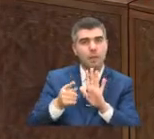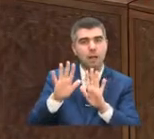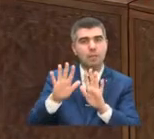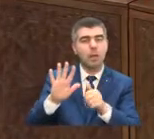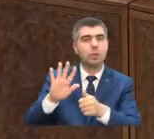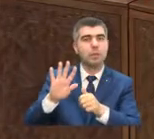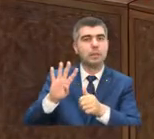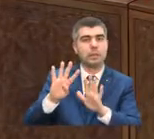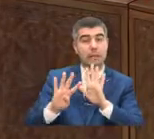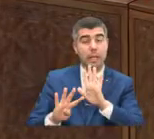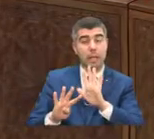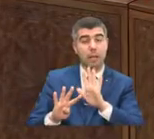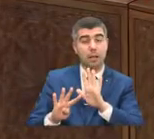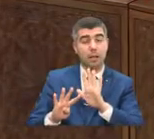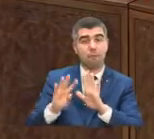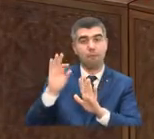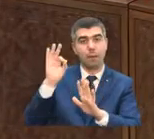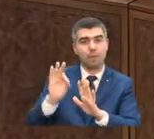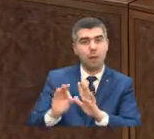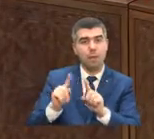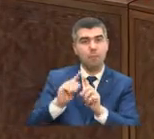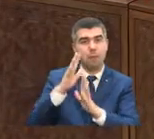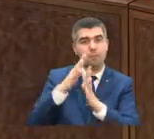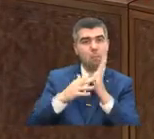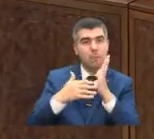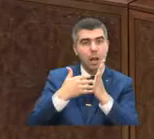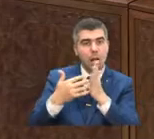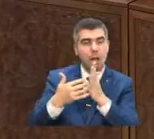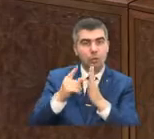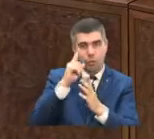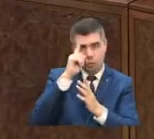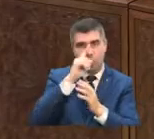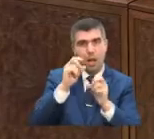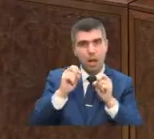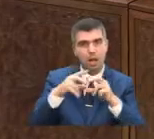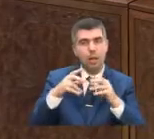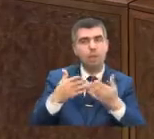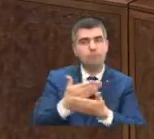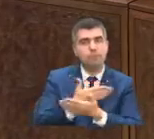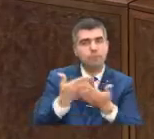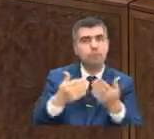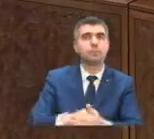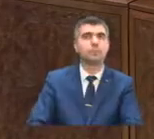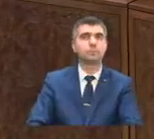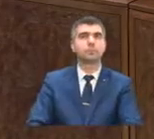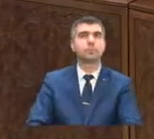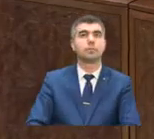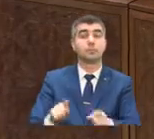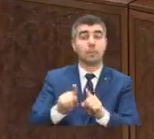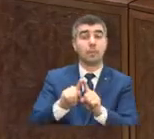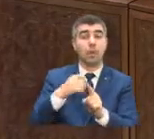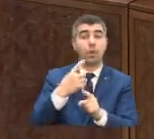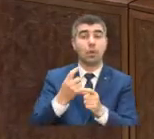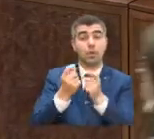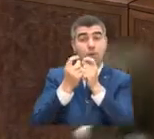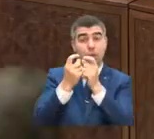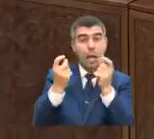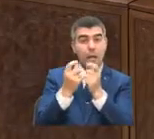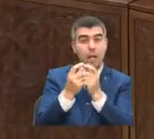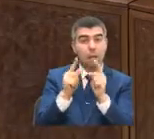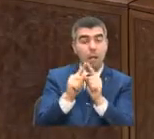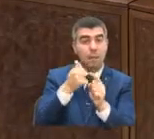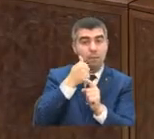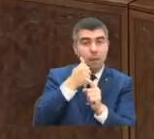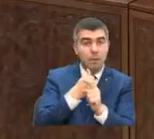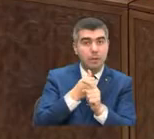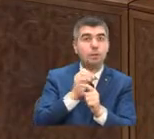99.95% ان شاء الله البرامج اللي مقبله غنوصلوا الى الحد الاقصى باذن الله. المساله الثالثه، نبغي تعطينا هذه المقاولات، لان الان غندخلوا في نظام